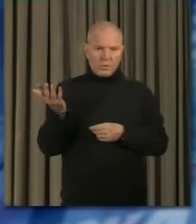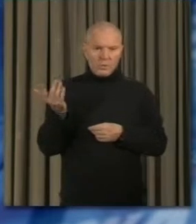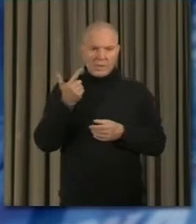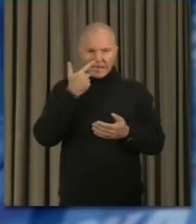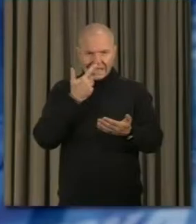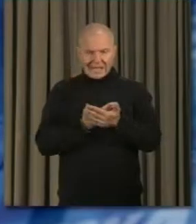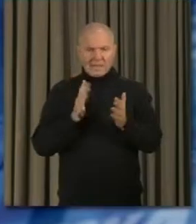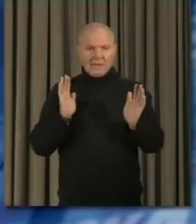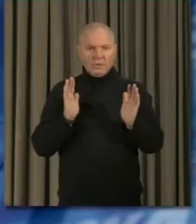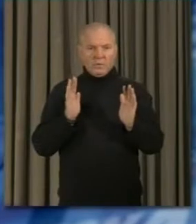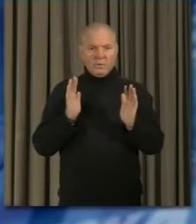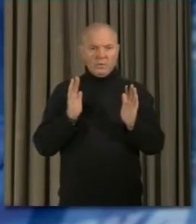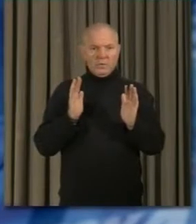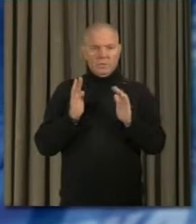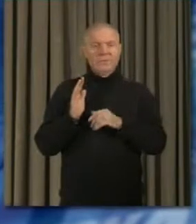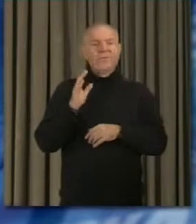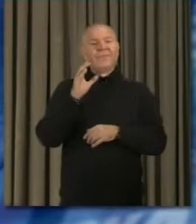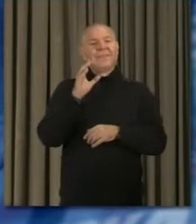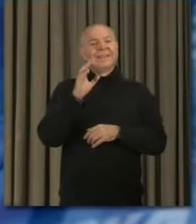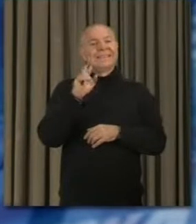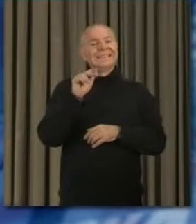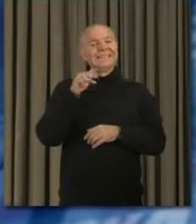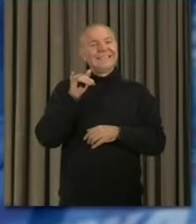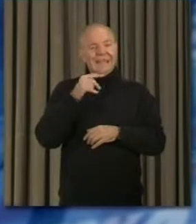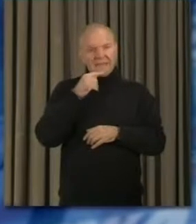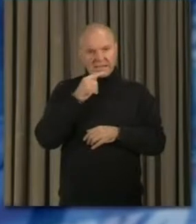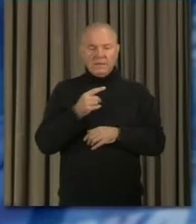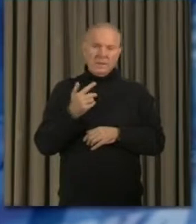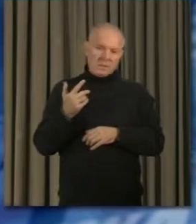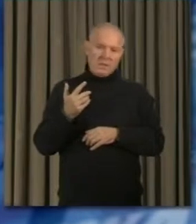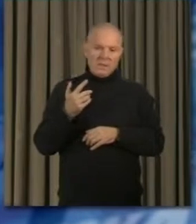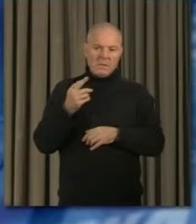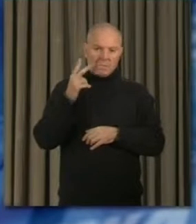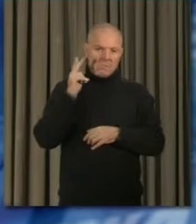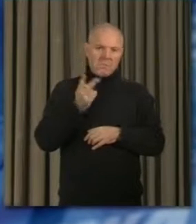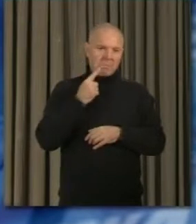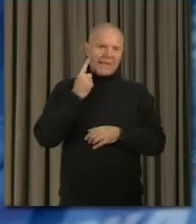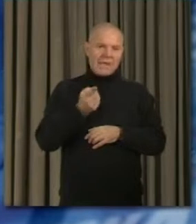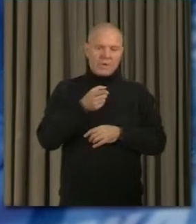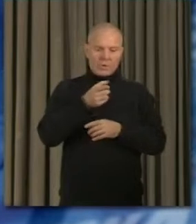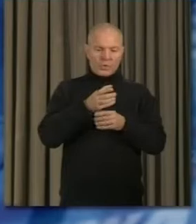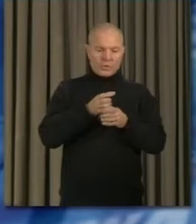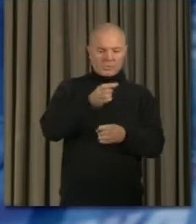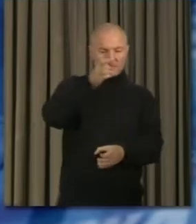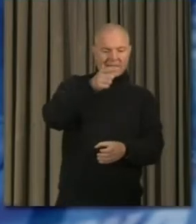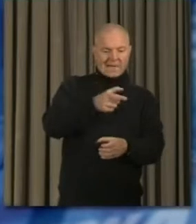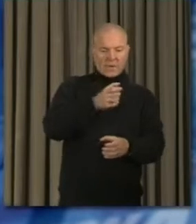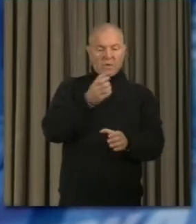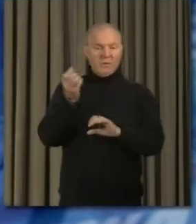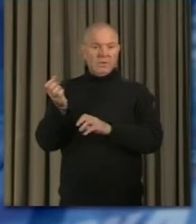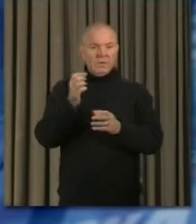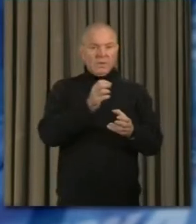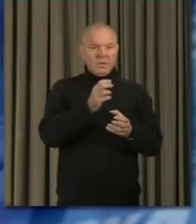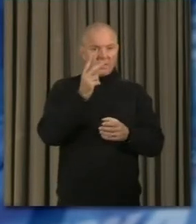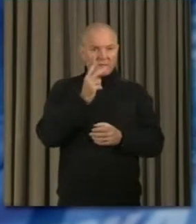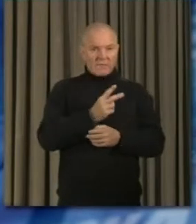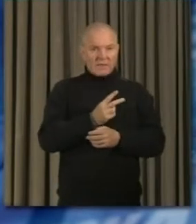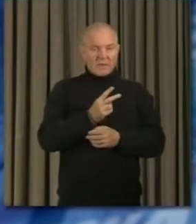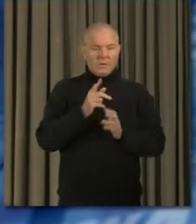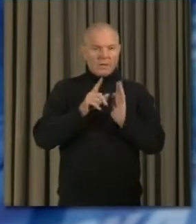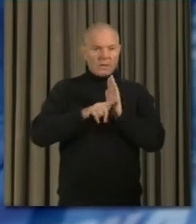Parzialmente soddisfatta Mirella Cristina è una buona idea il fatto che i paletti siano rimovibili ha replicato ma è passato troppo tempo e i